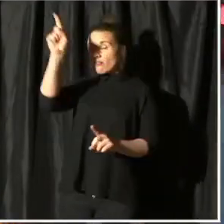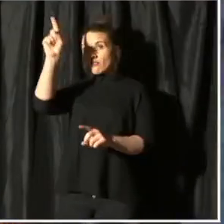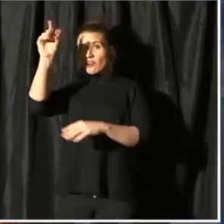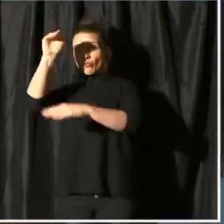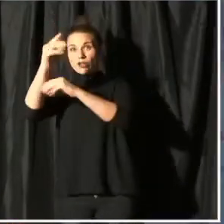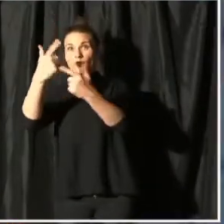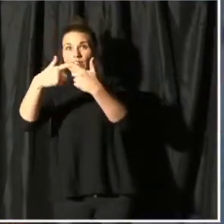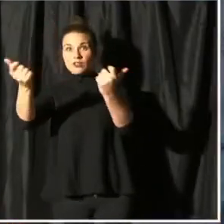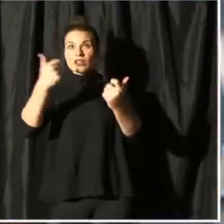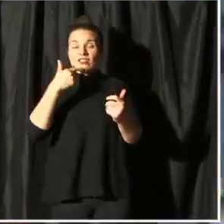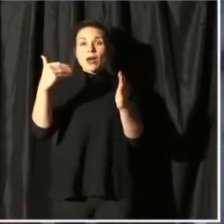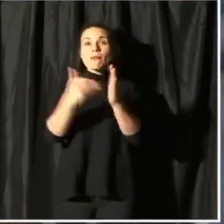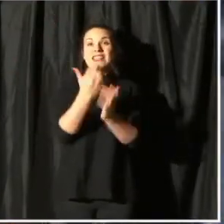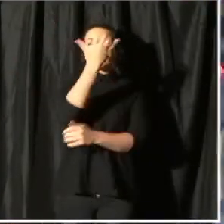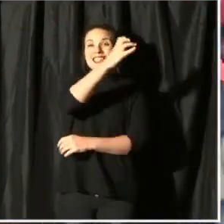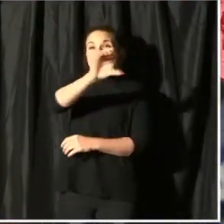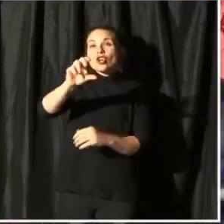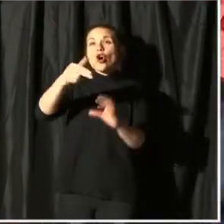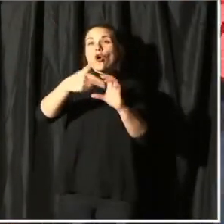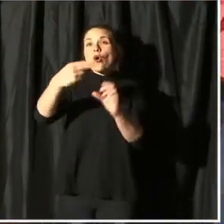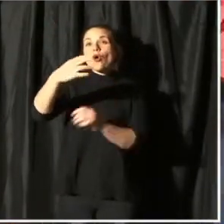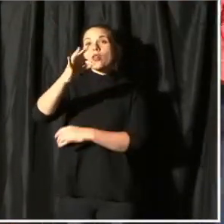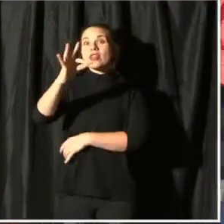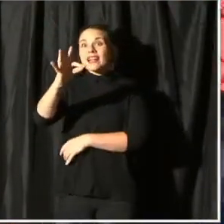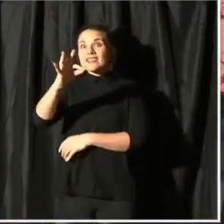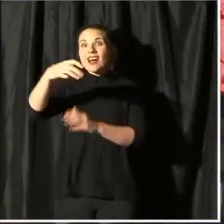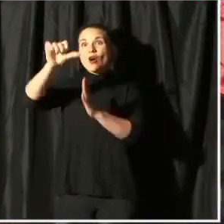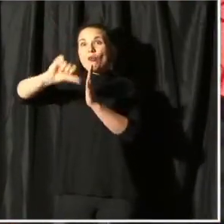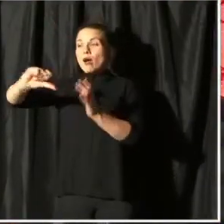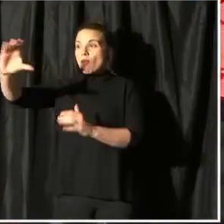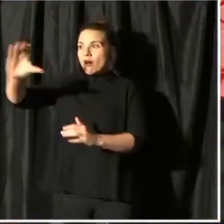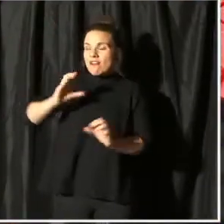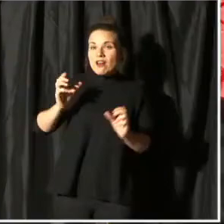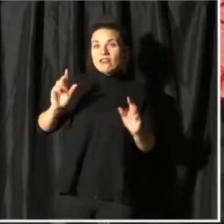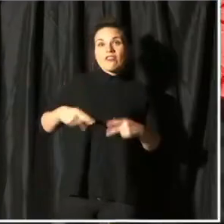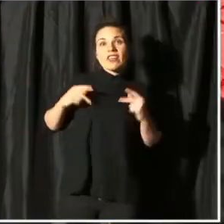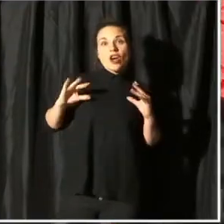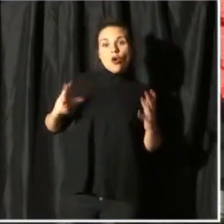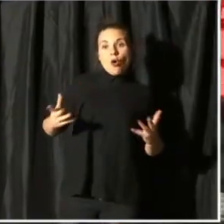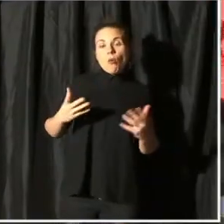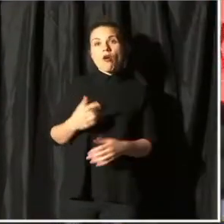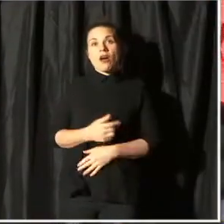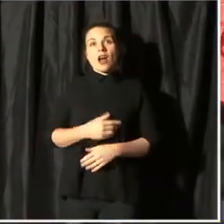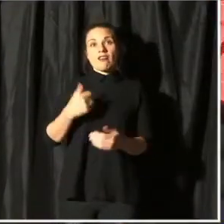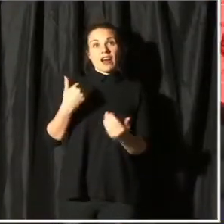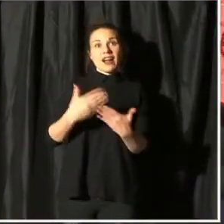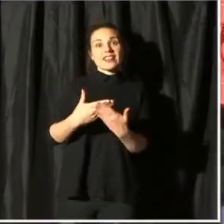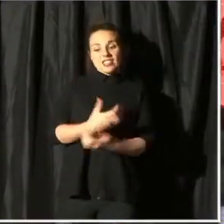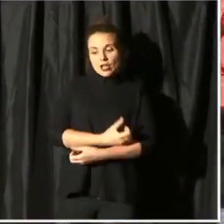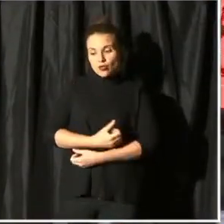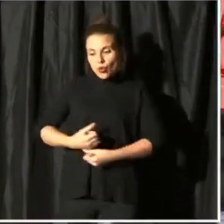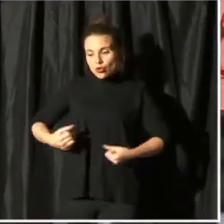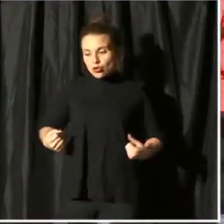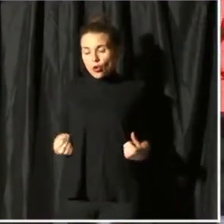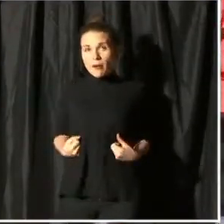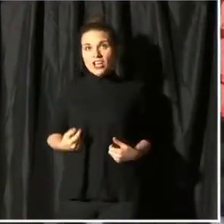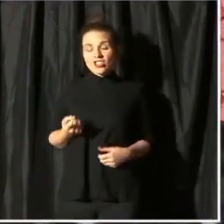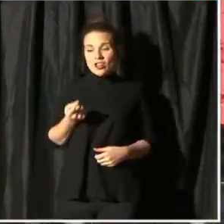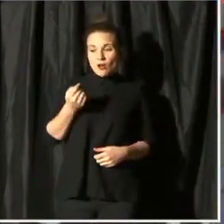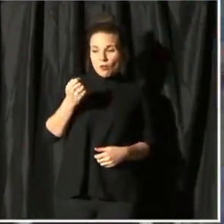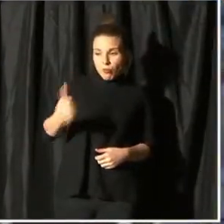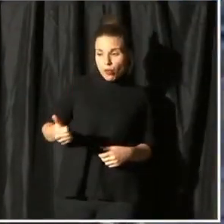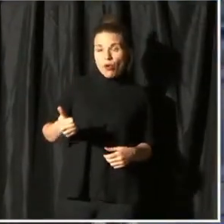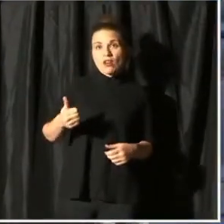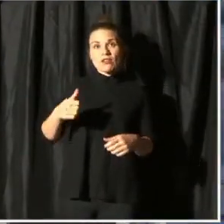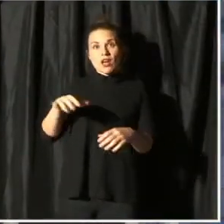moins de 1100 à rawdon net avec une attaque sur ce mal de 900 d'eau avec des emplois précaires oui il faut augmenter les salaires